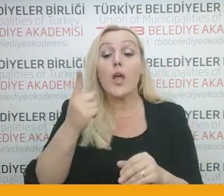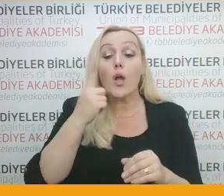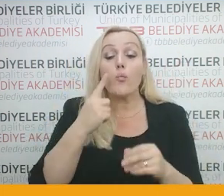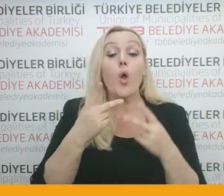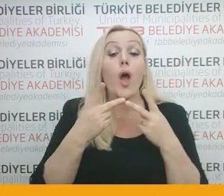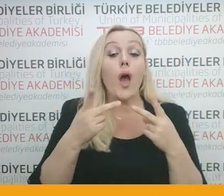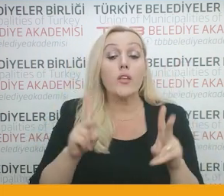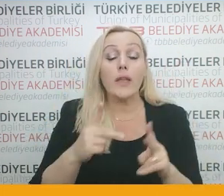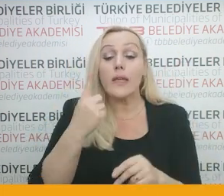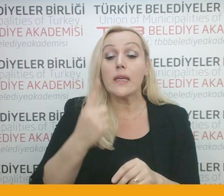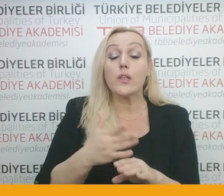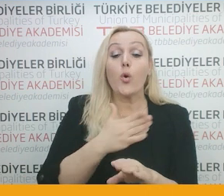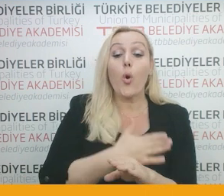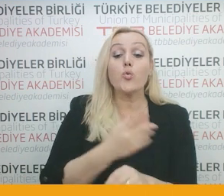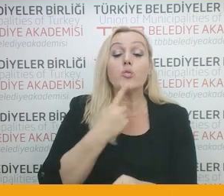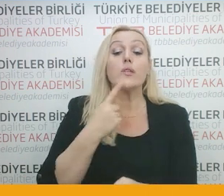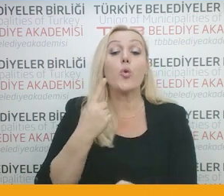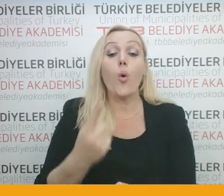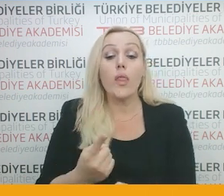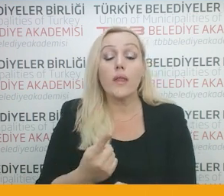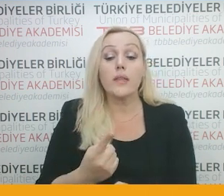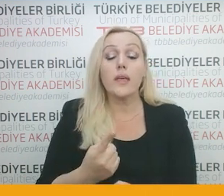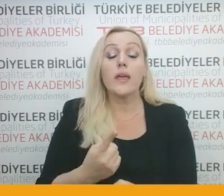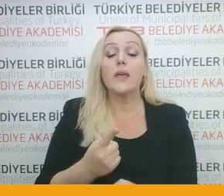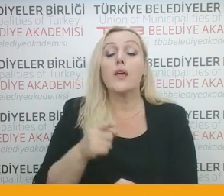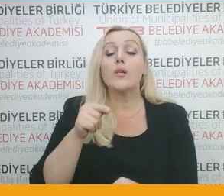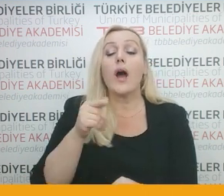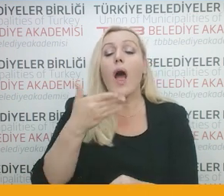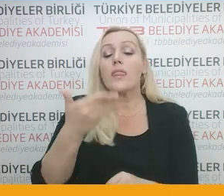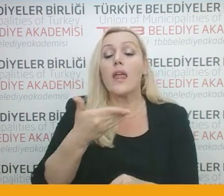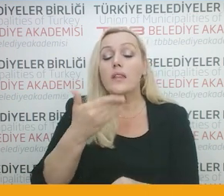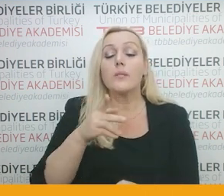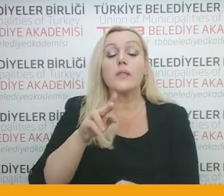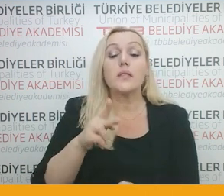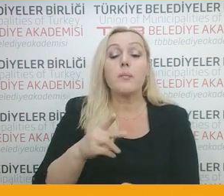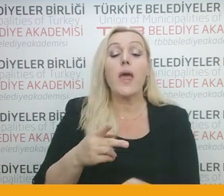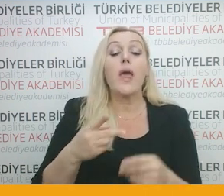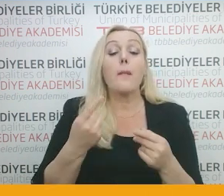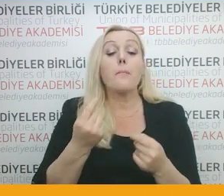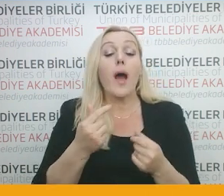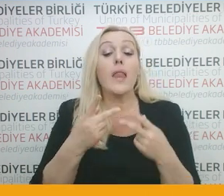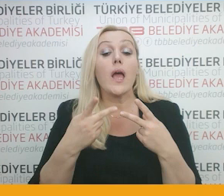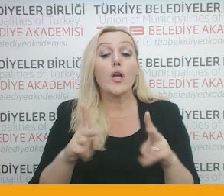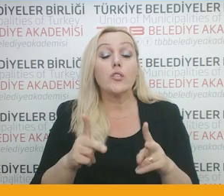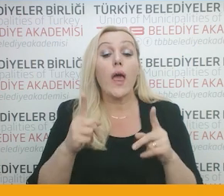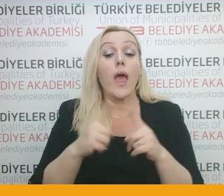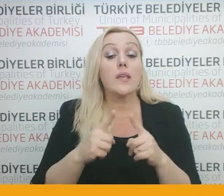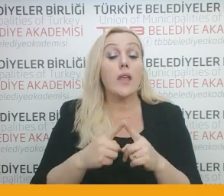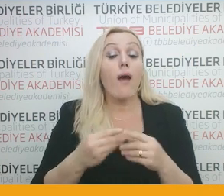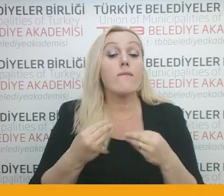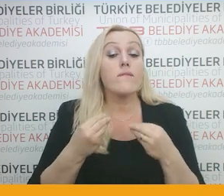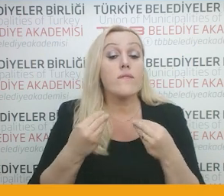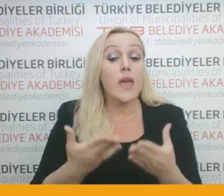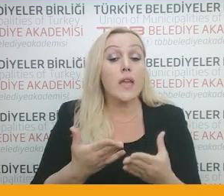En başta söylediğimiz gibi temel esaslarda bahsettiğimiz gibi mali saydamlık, hesap verebilirlik